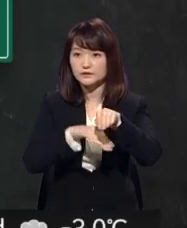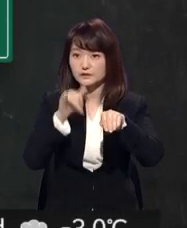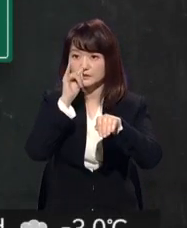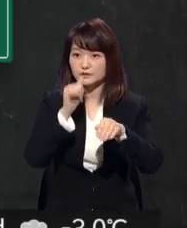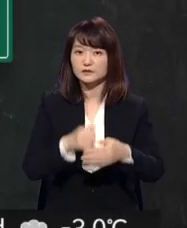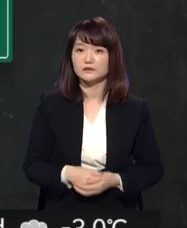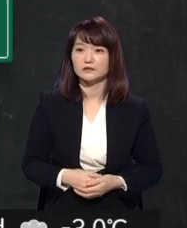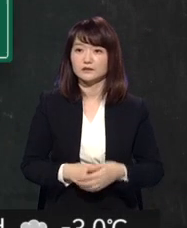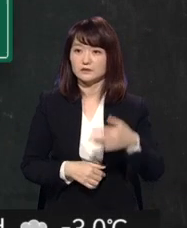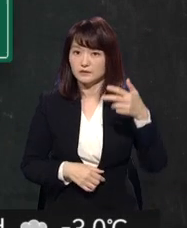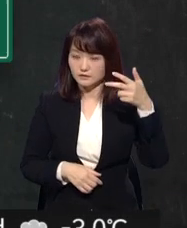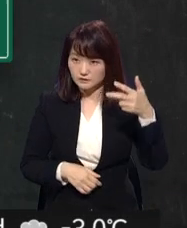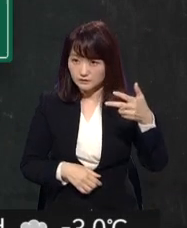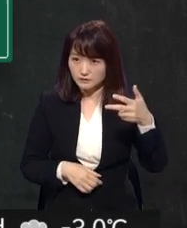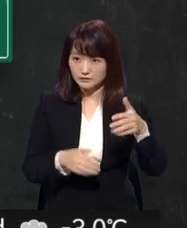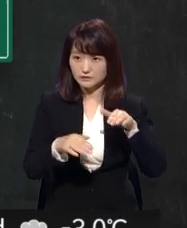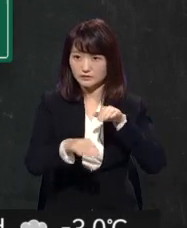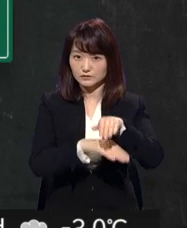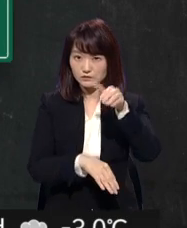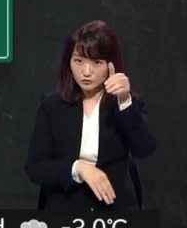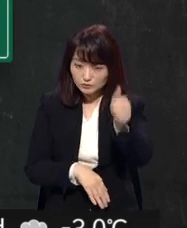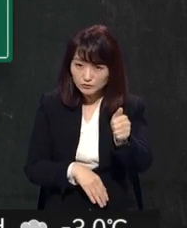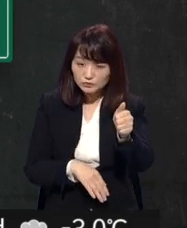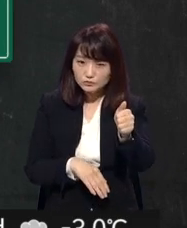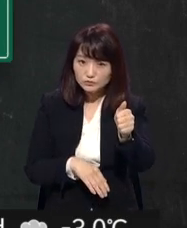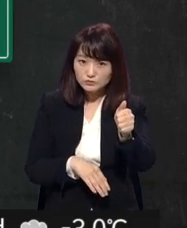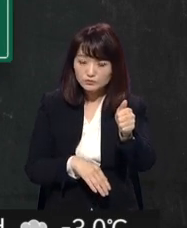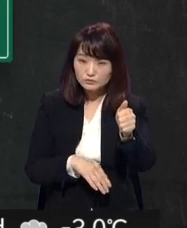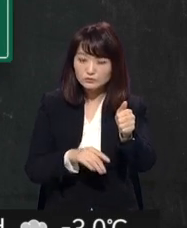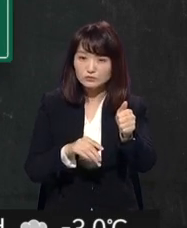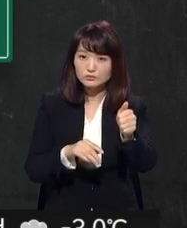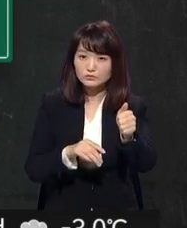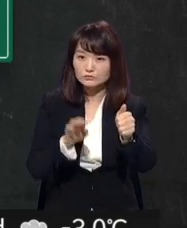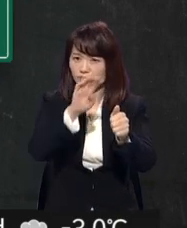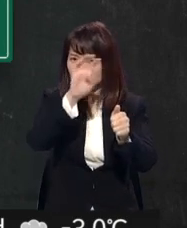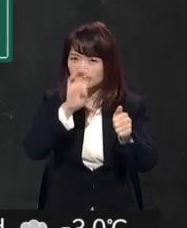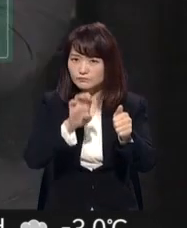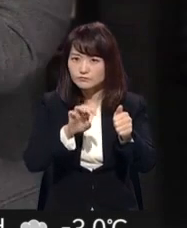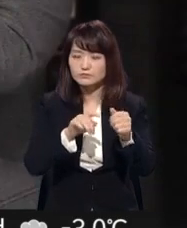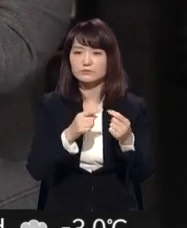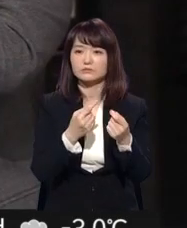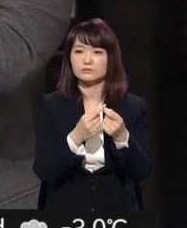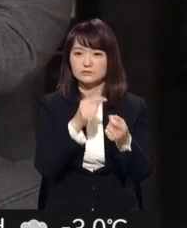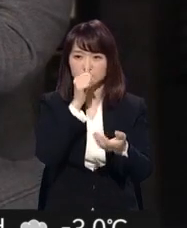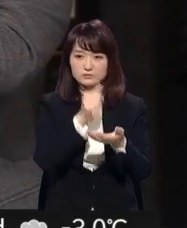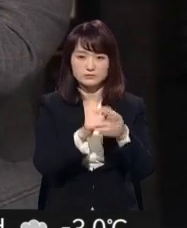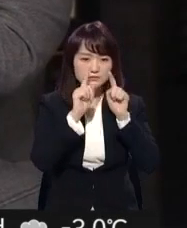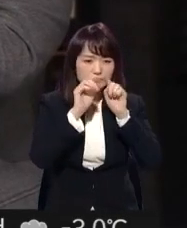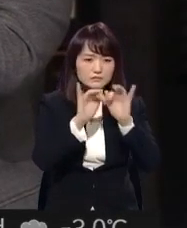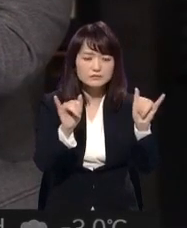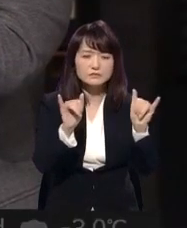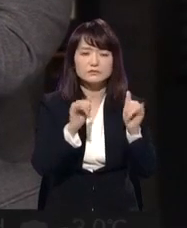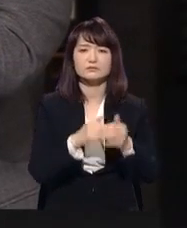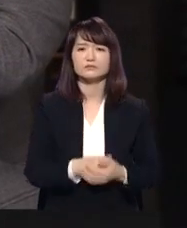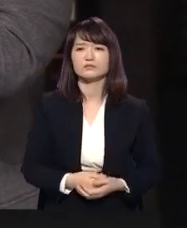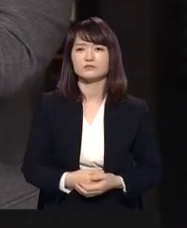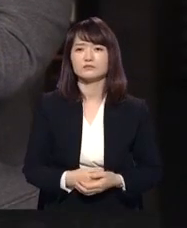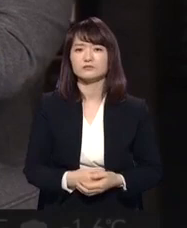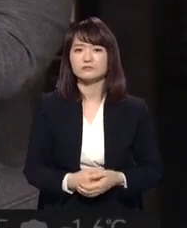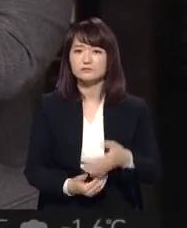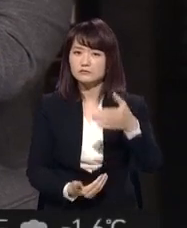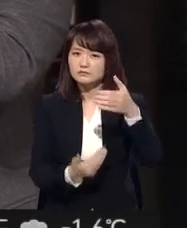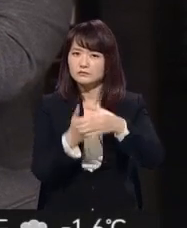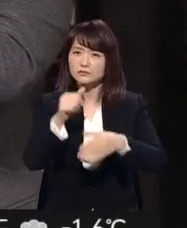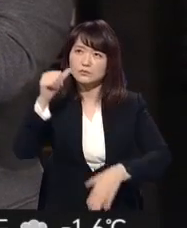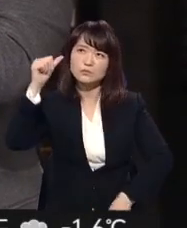문제는 7대 차주 모두가 알리바이가 있었던 겁니다 먼저 첫 번째 용의 차량인데요이 용의 차량 같은 경우에는 사고